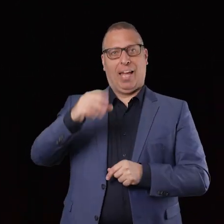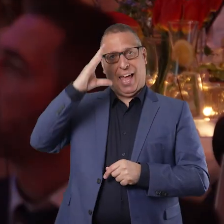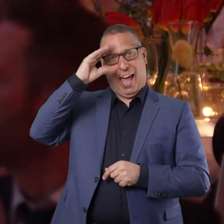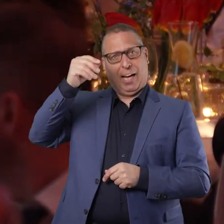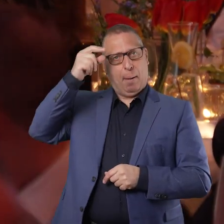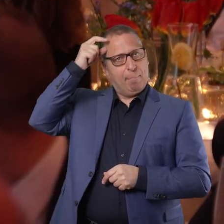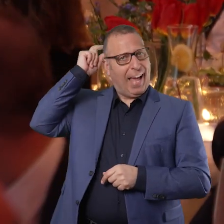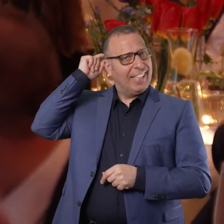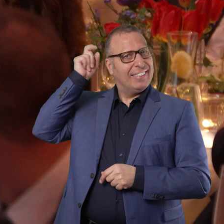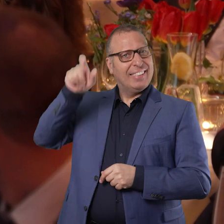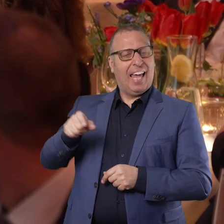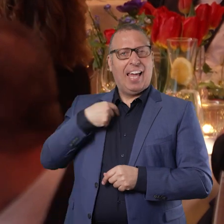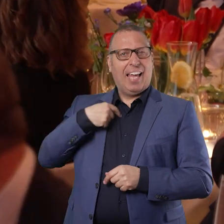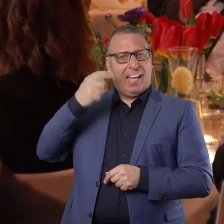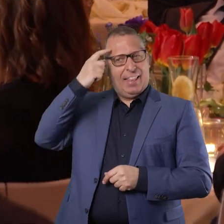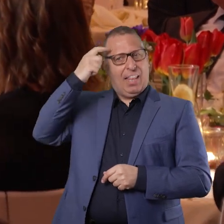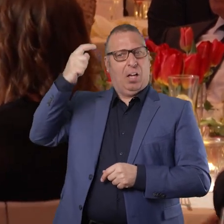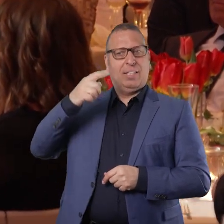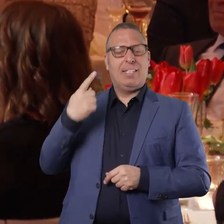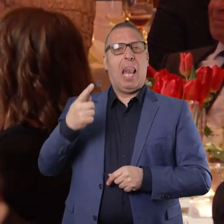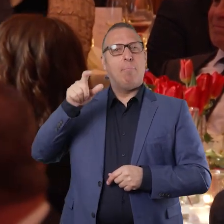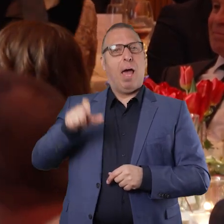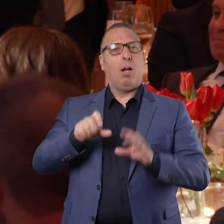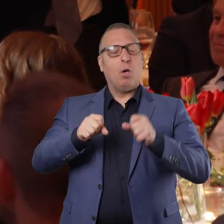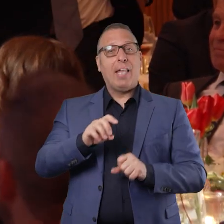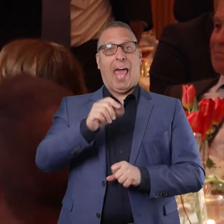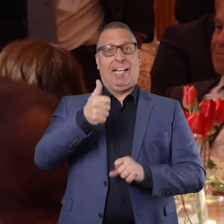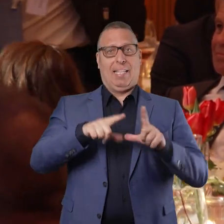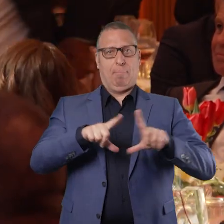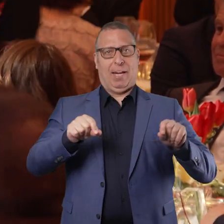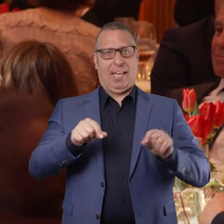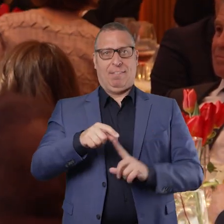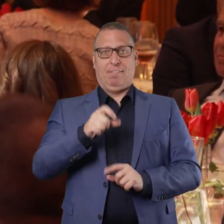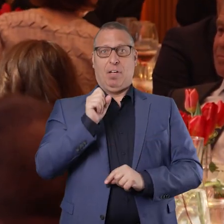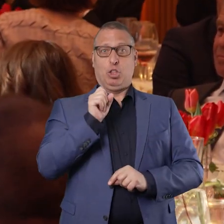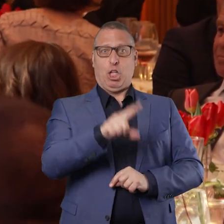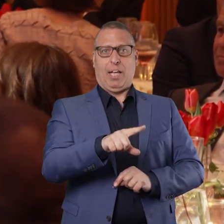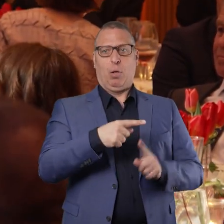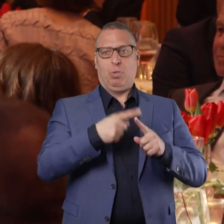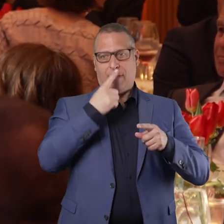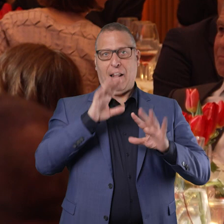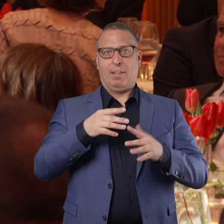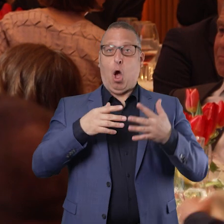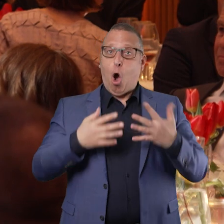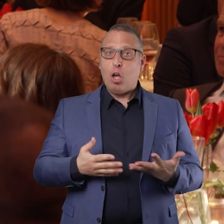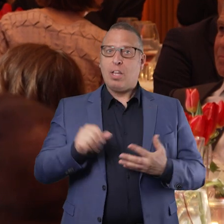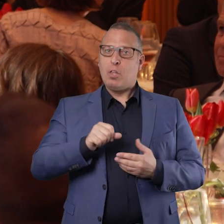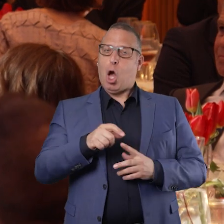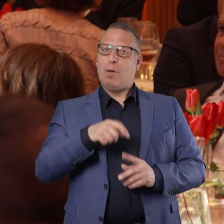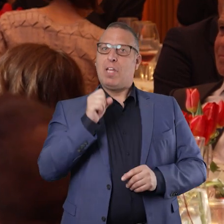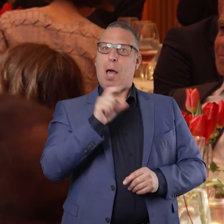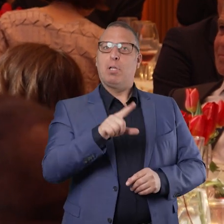Herr Verse, ich dachte, Sie könnten vielleicht die erste verschicken und vielleicht gerade heute